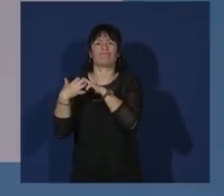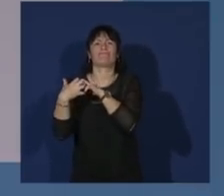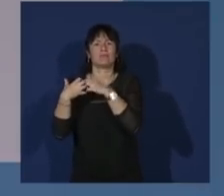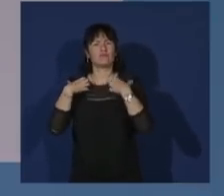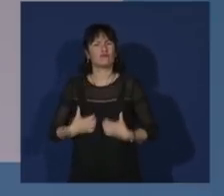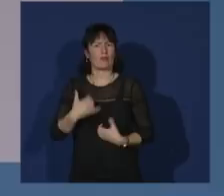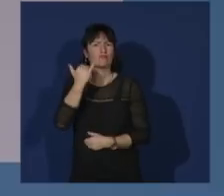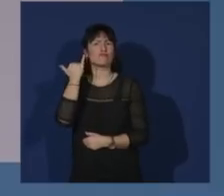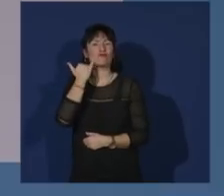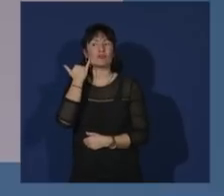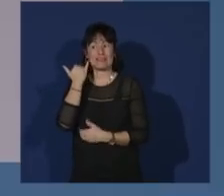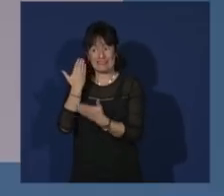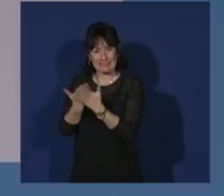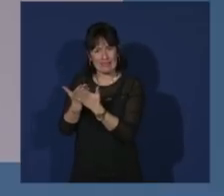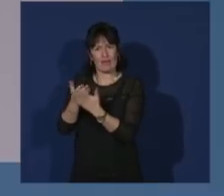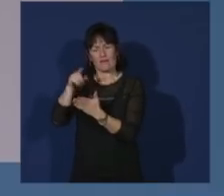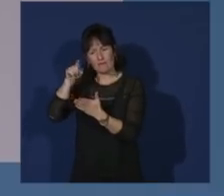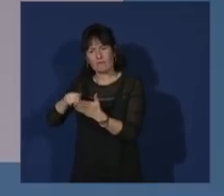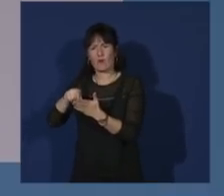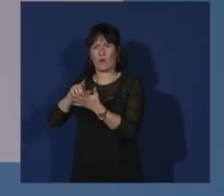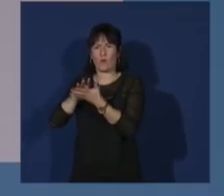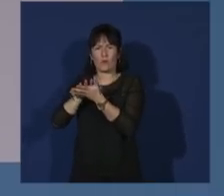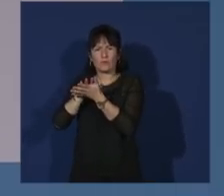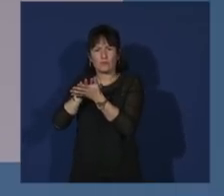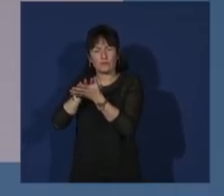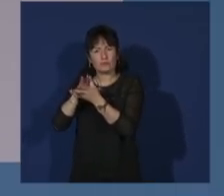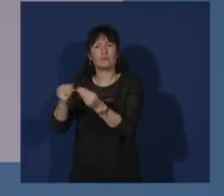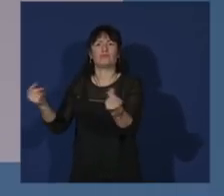ce nœud que nous devrons contribuer à défaire.